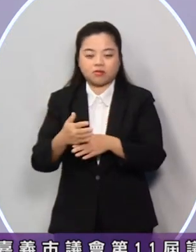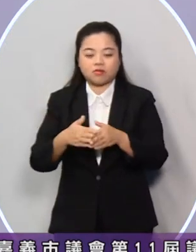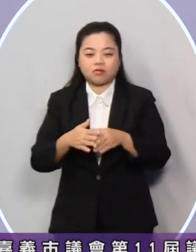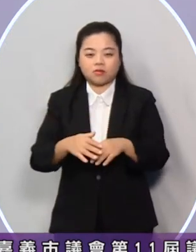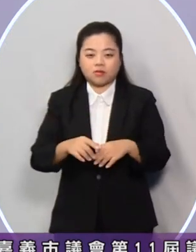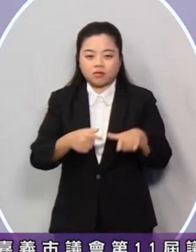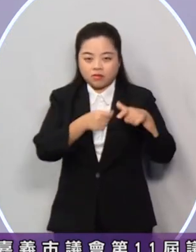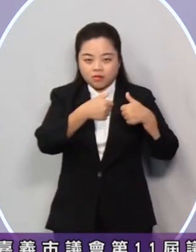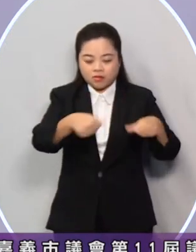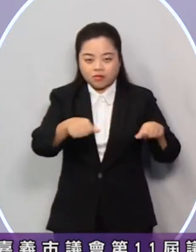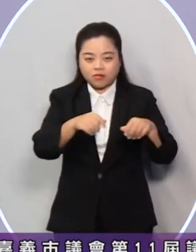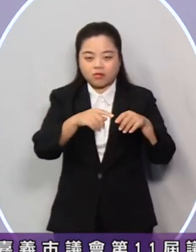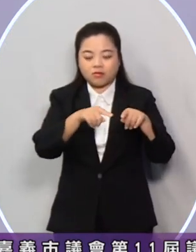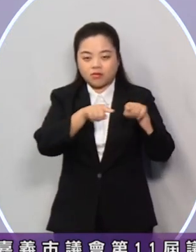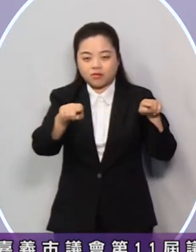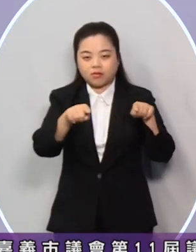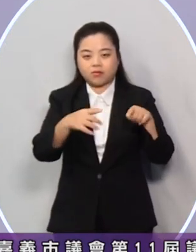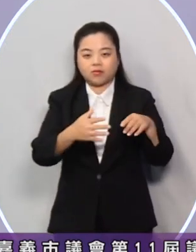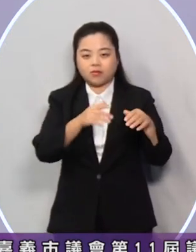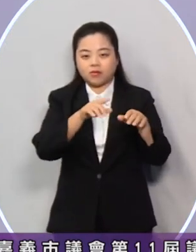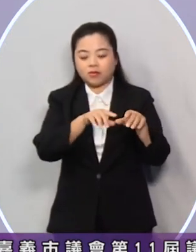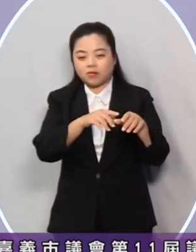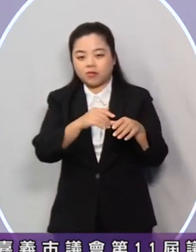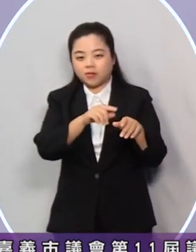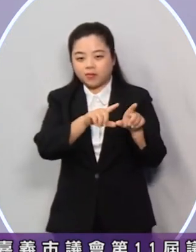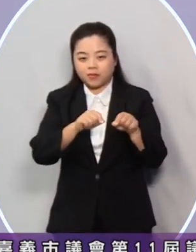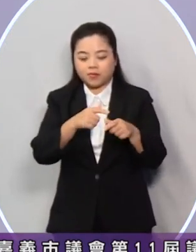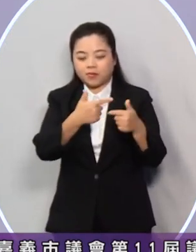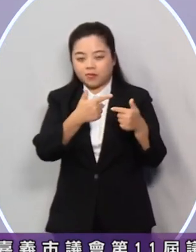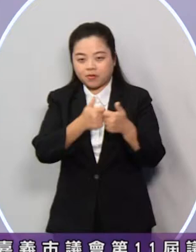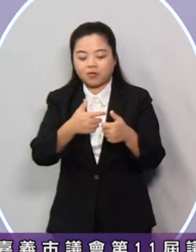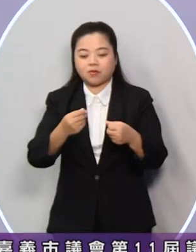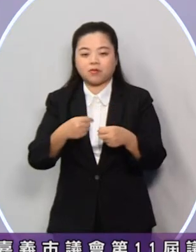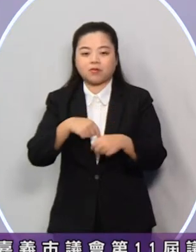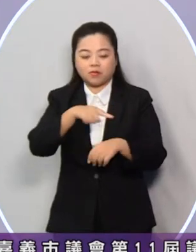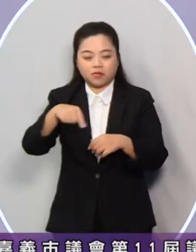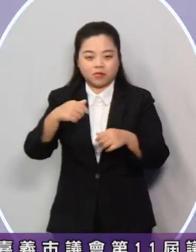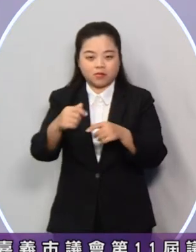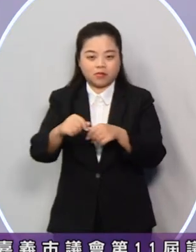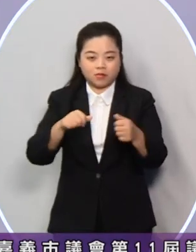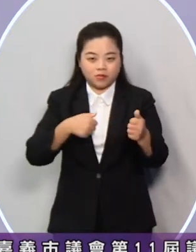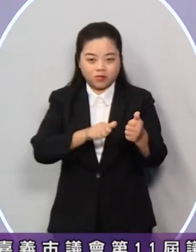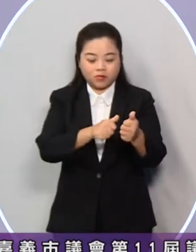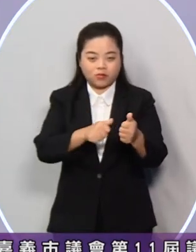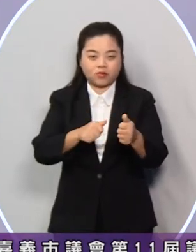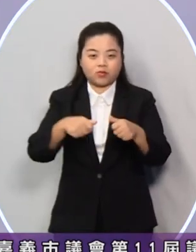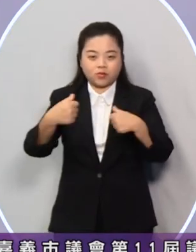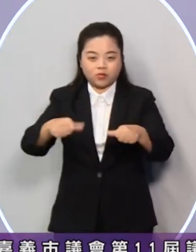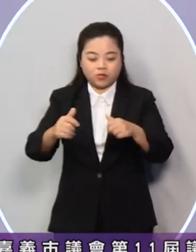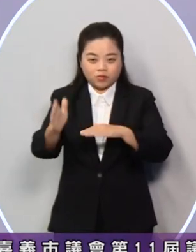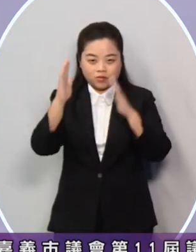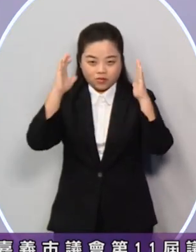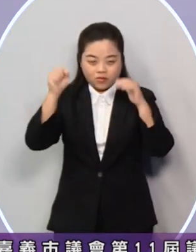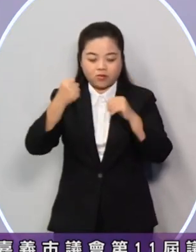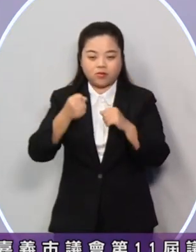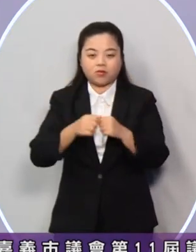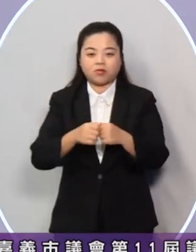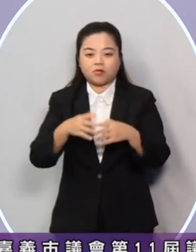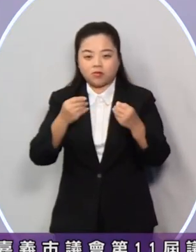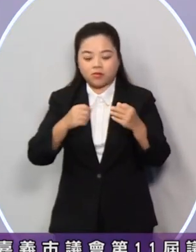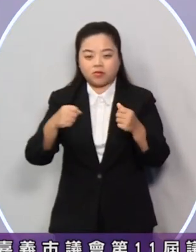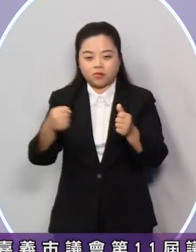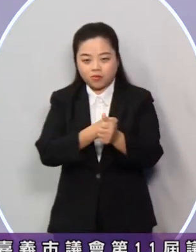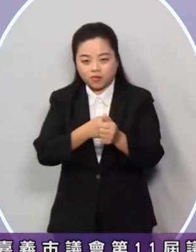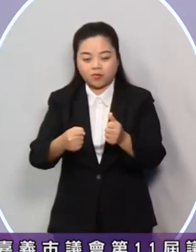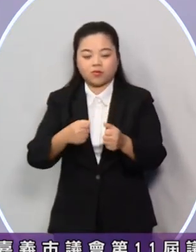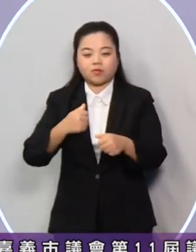服从，就是公民基于良知反省，为了追求公平正义而采取公开非暴力，出